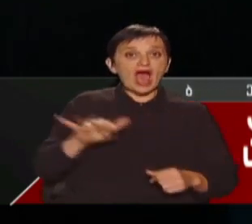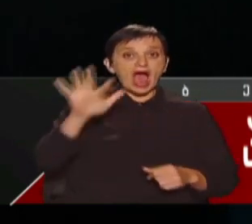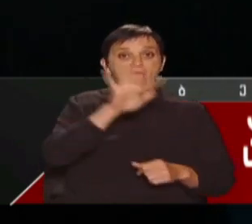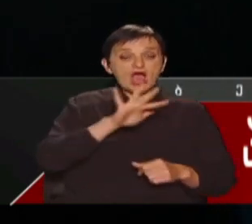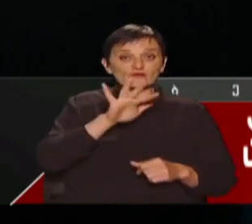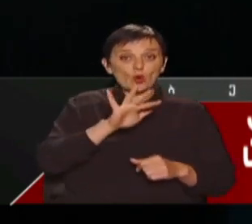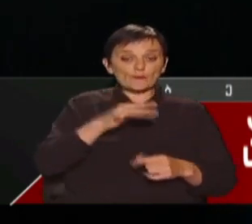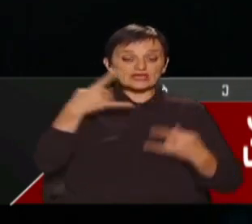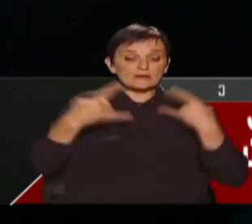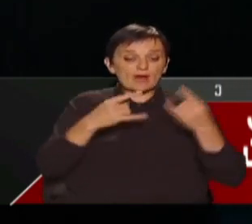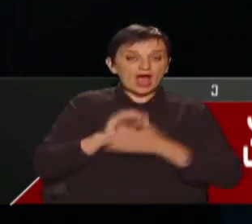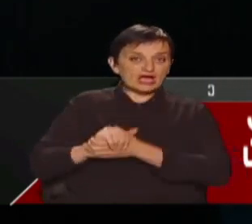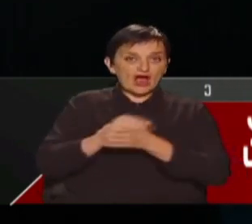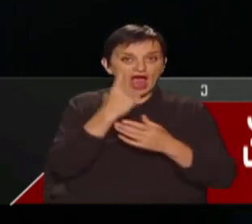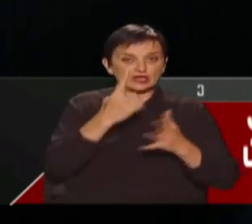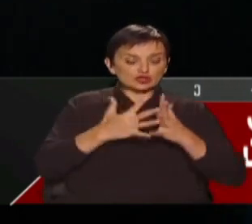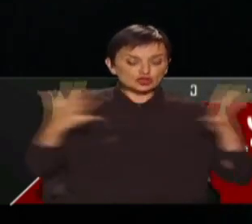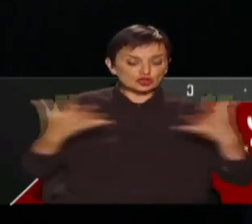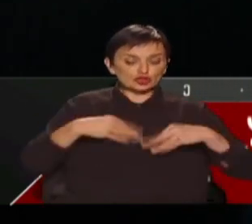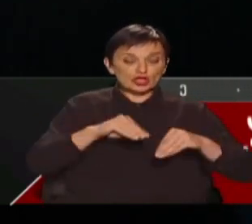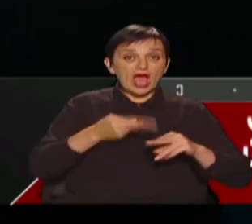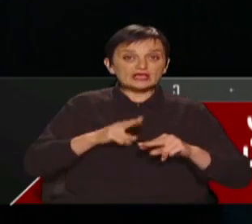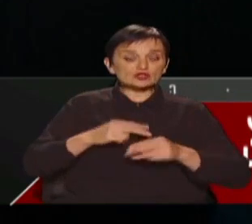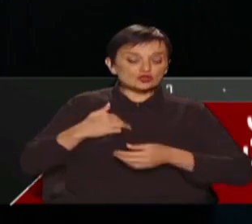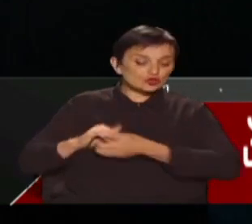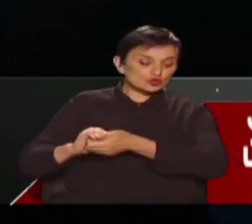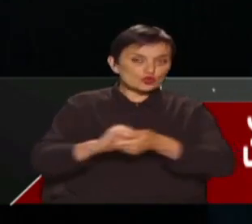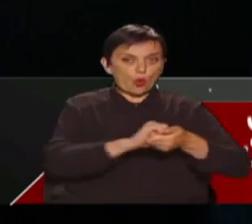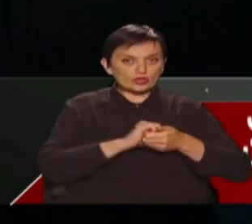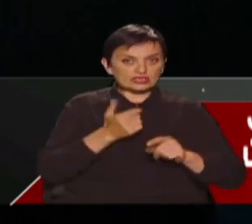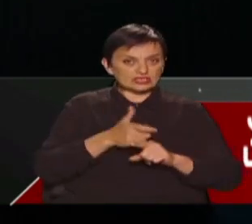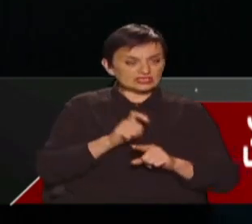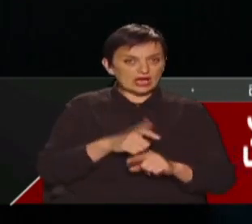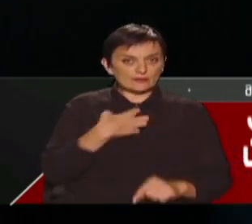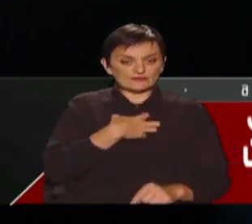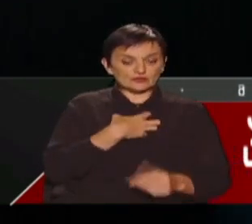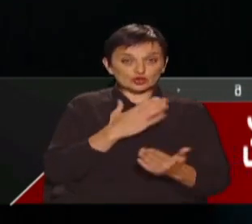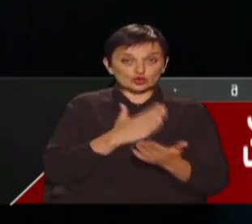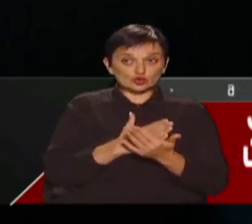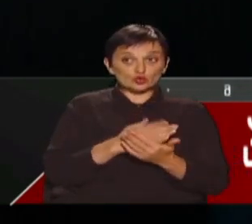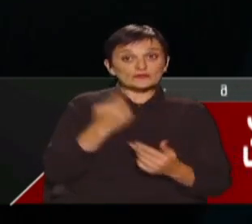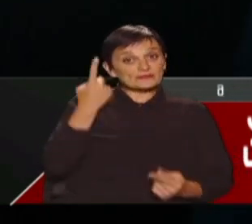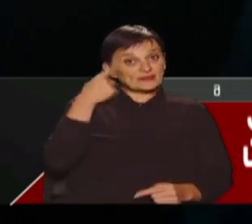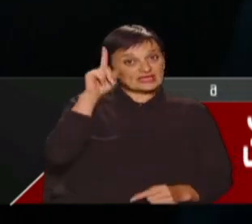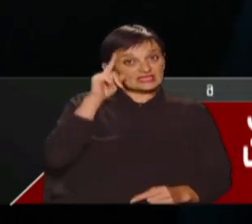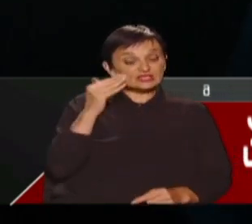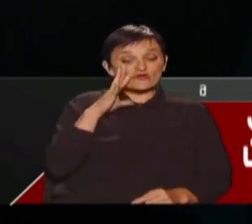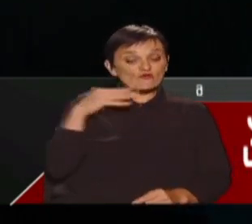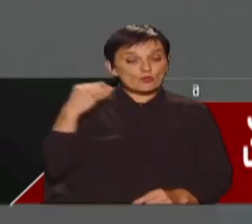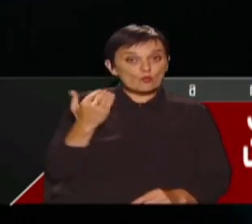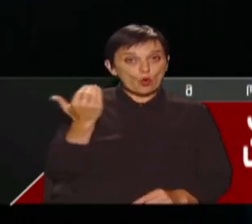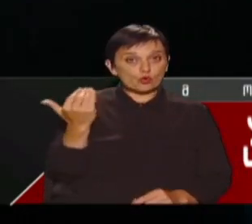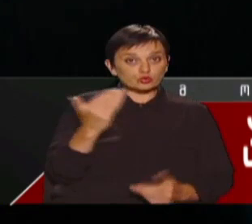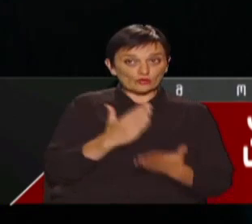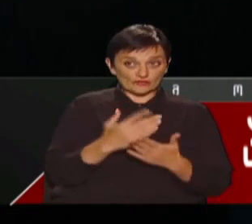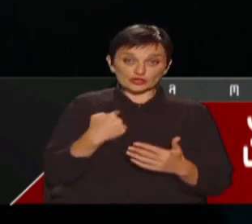მაუწყებელთა კავშირის ერთ-ერთ ოჯახს და ჩვენთვის ეს სოლიდარობის მომენტი ძალიან მნიშვნელოვანია. თუმცა ინიციატივა თავად მოლდოვას